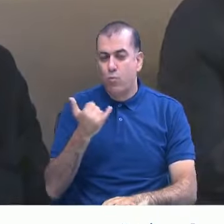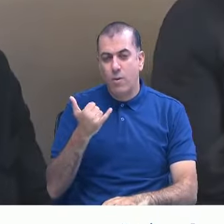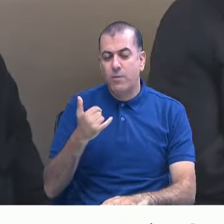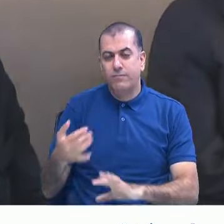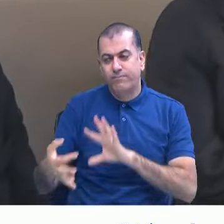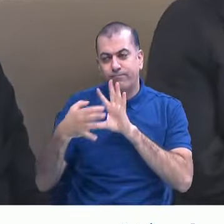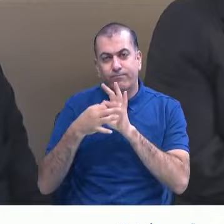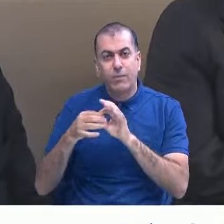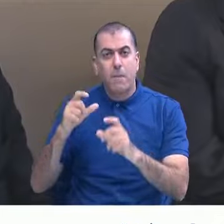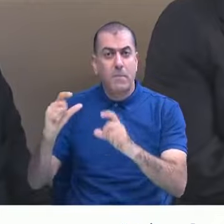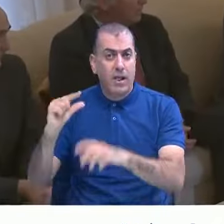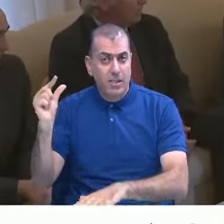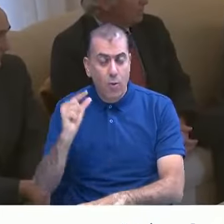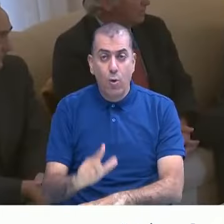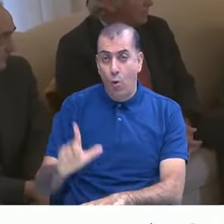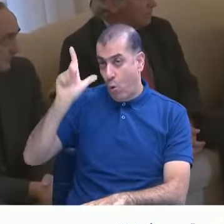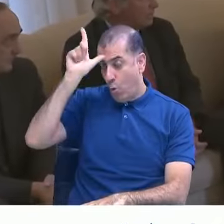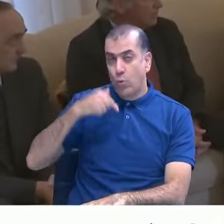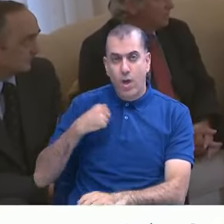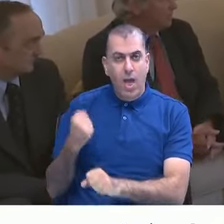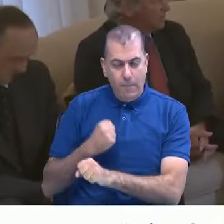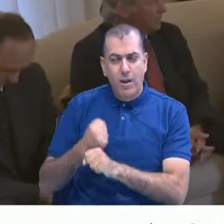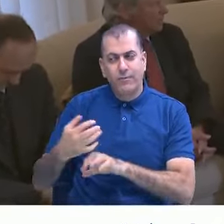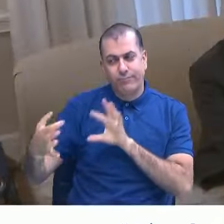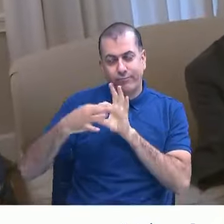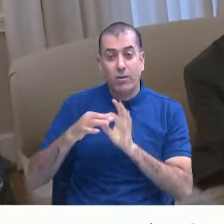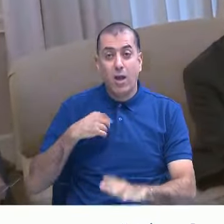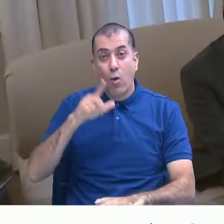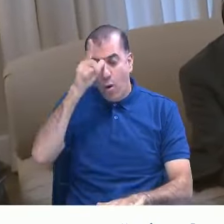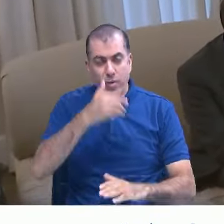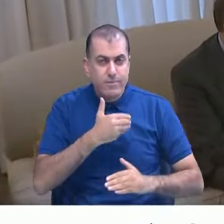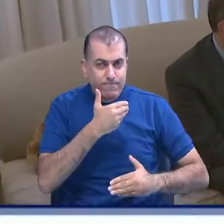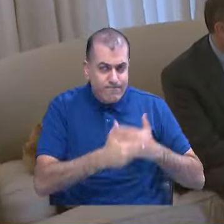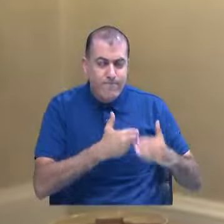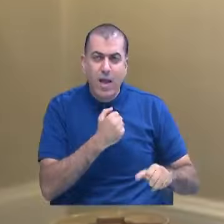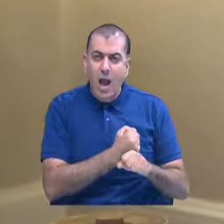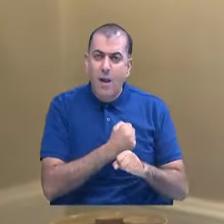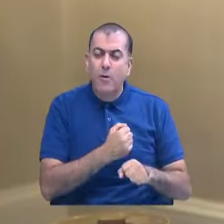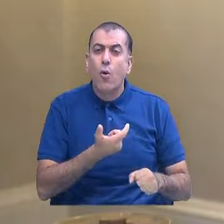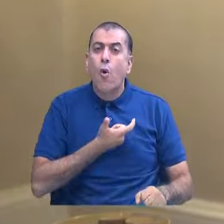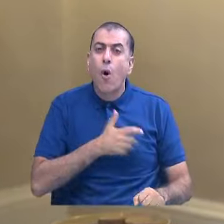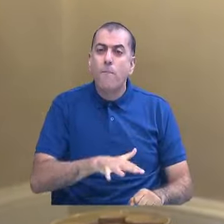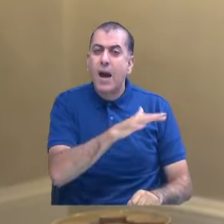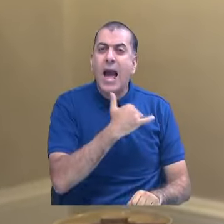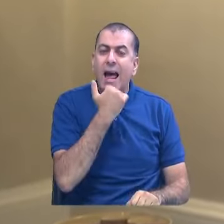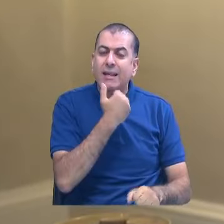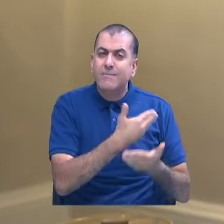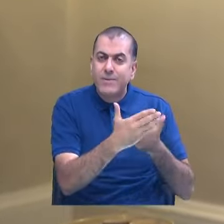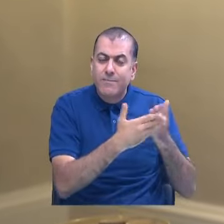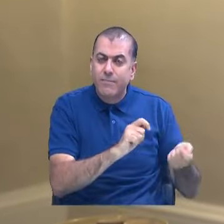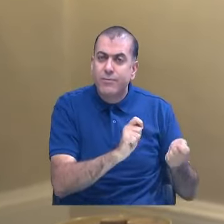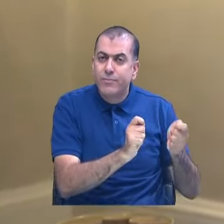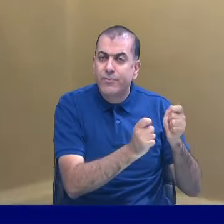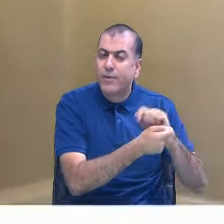وتناول اللقاء جهود الاردن في التحديث الاقتصادي وتحديث القطاع العام اعرب جلالته عن